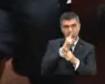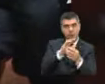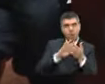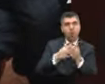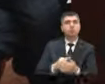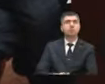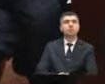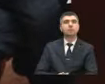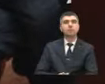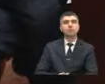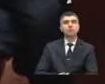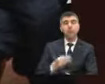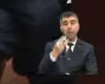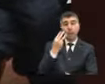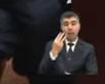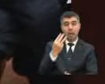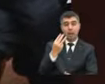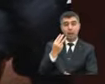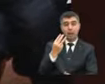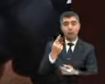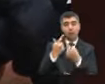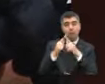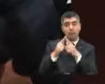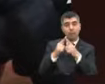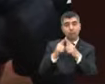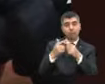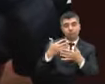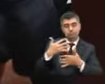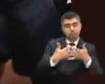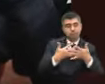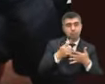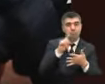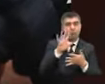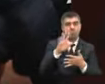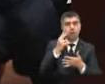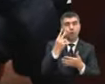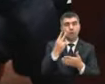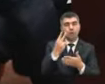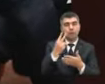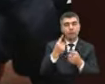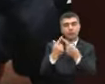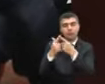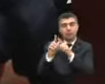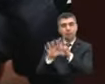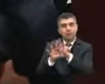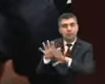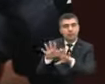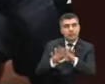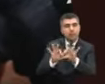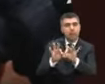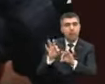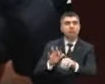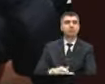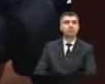فيه ثلاثة ديال الدعامات وفيه 25 محور، 125 ديال العمليات وأكثر من 600 إجراء.